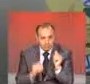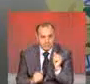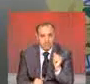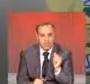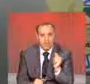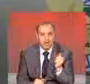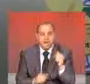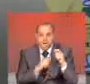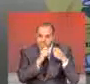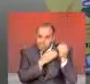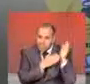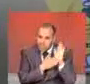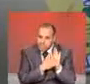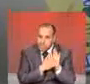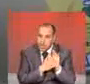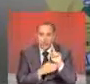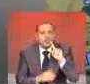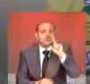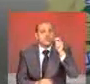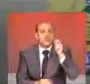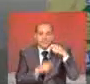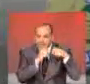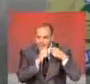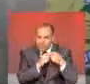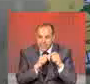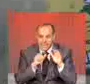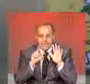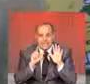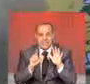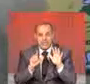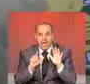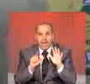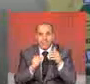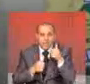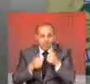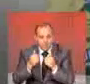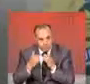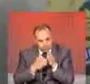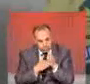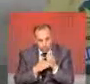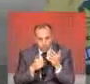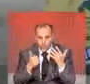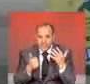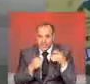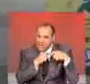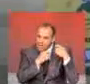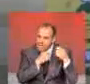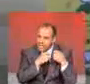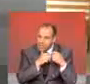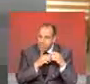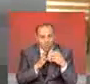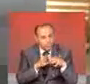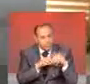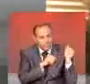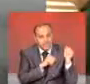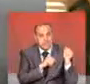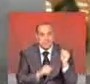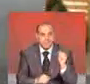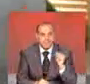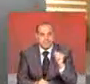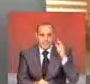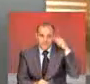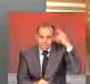عروض لأفلام 13 فيلم، منها 7 أفلام داخل المسابقة و6 أفلام خارج المسابقة. وأملنا